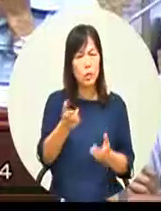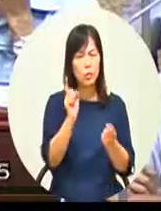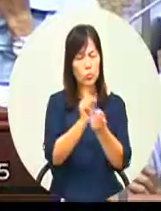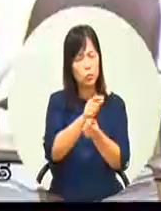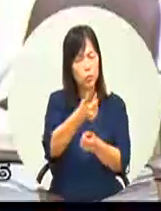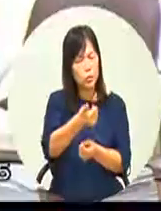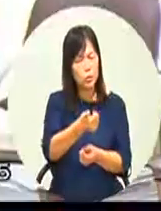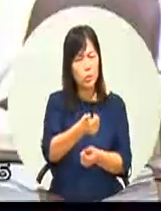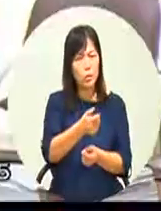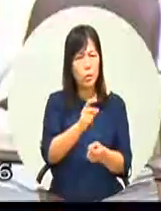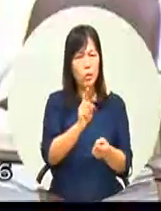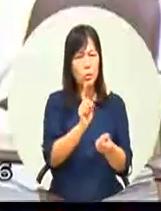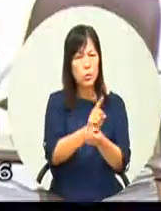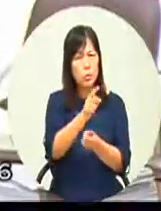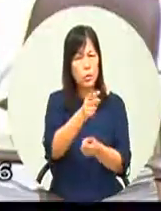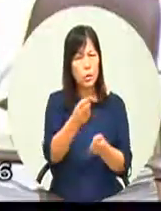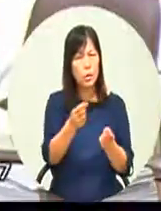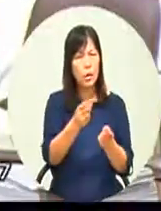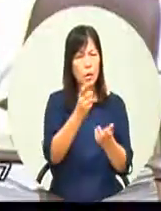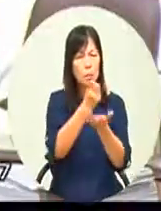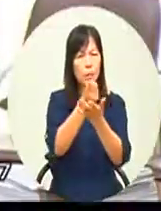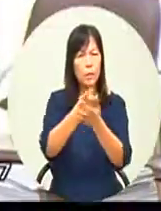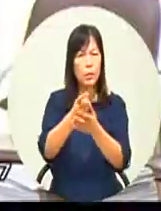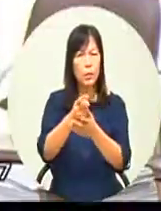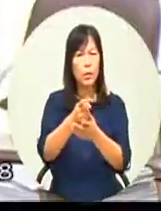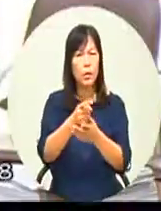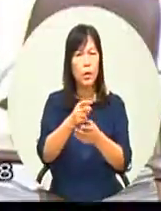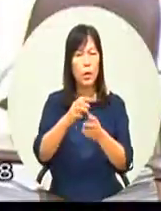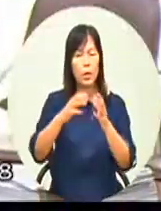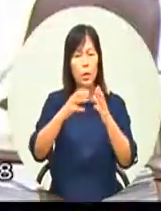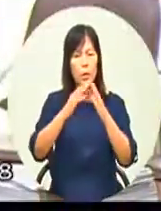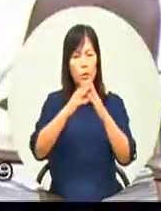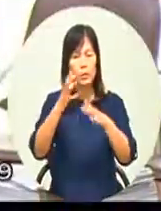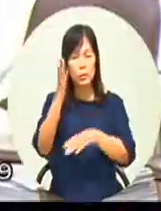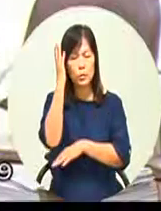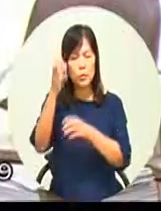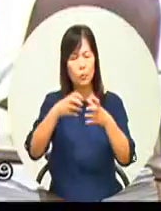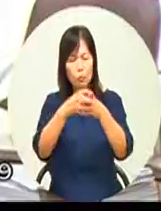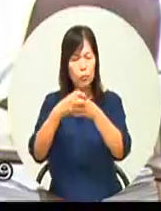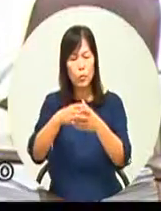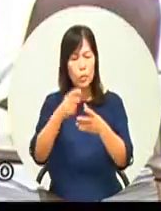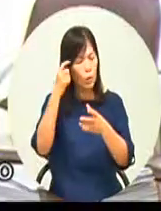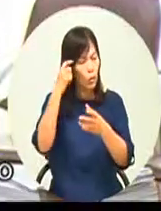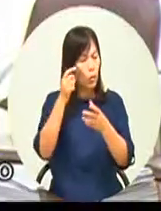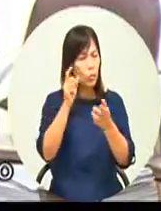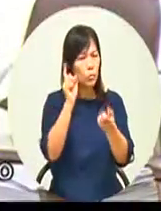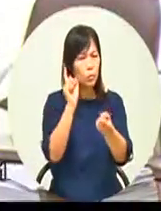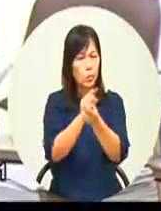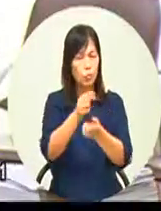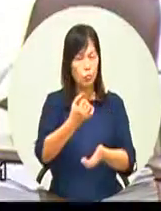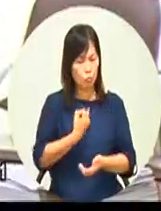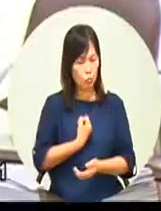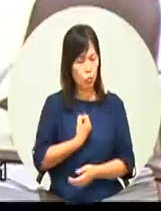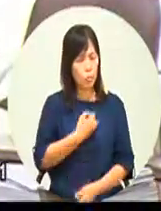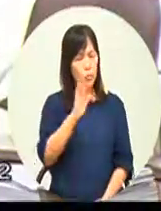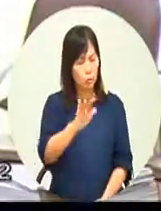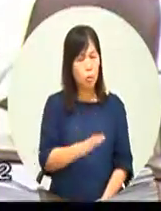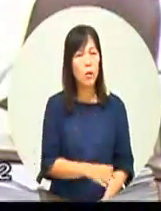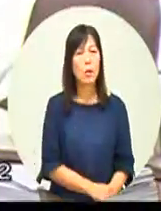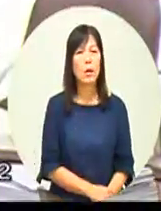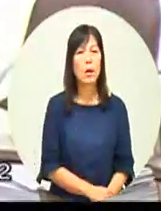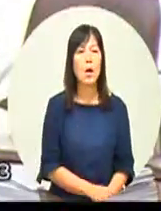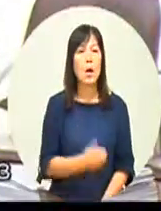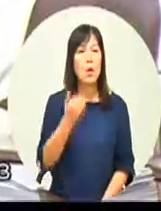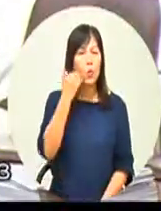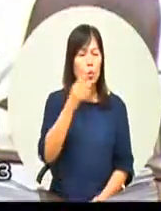都跟整个市政府团队我都一向对你们都非常的客气，但是如果说